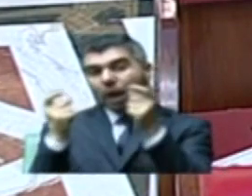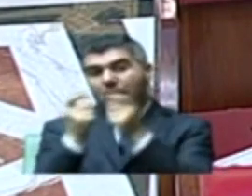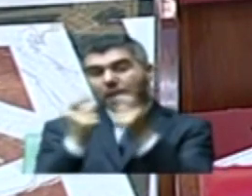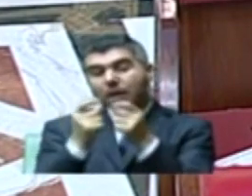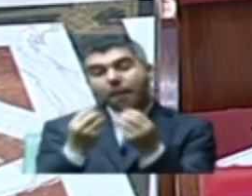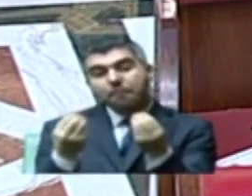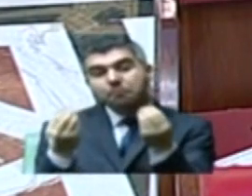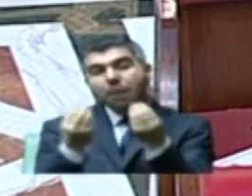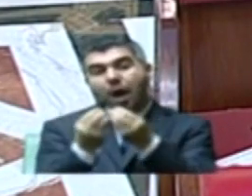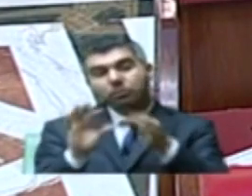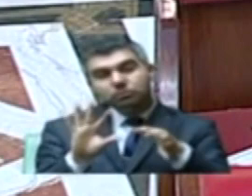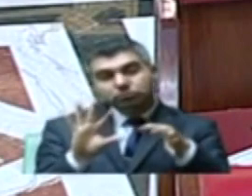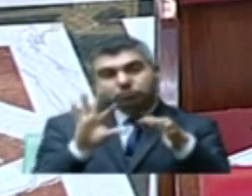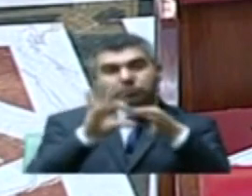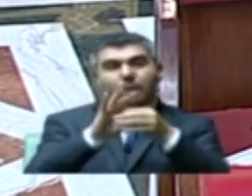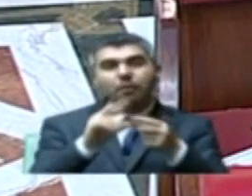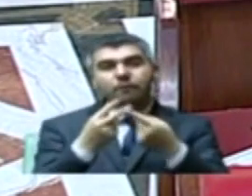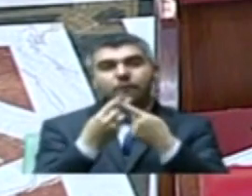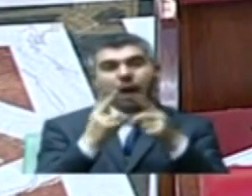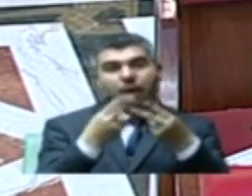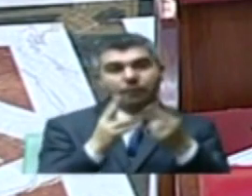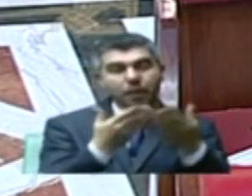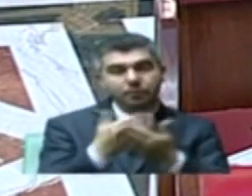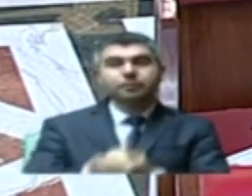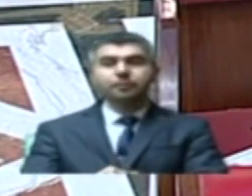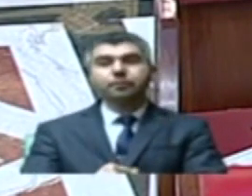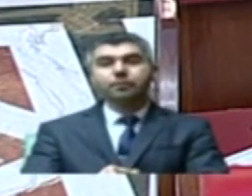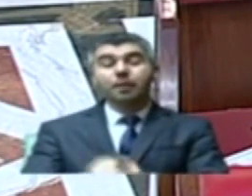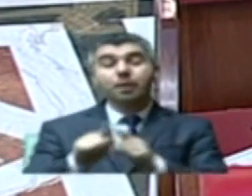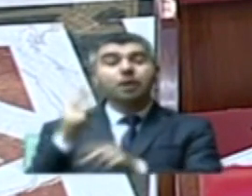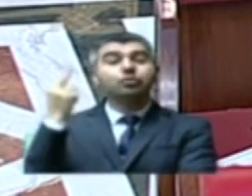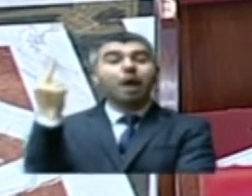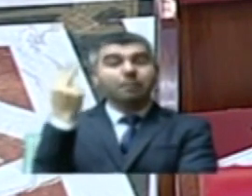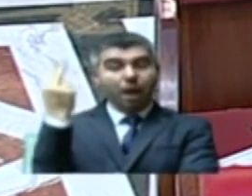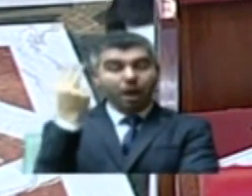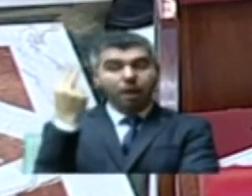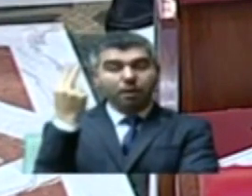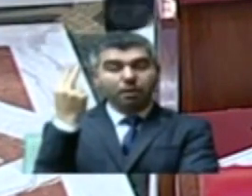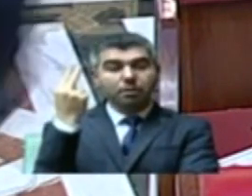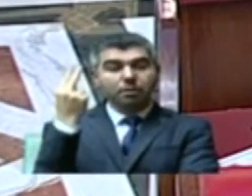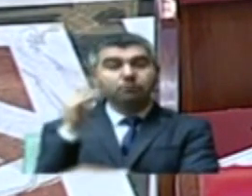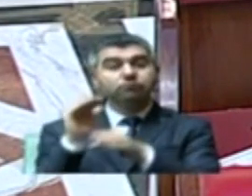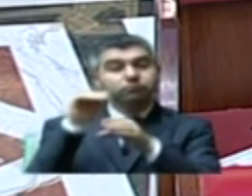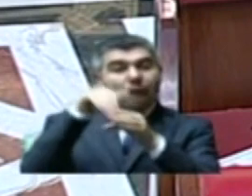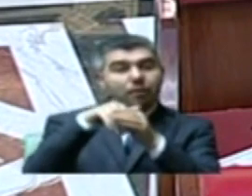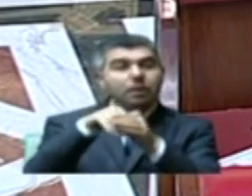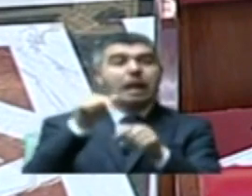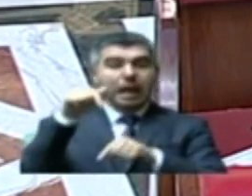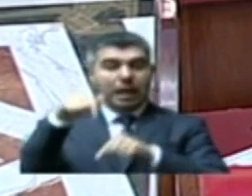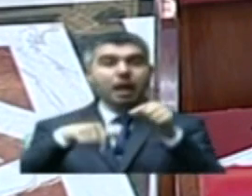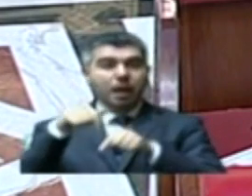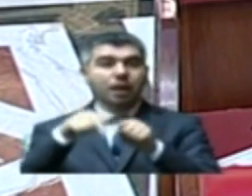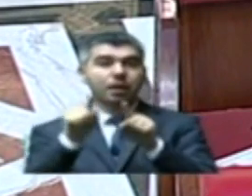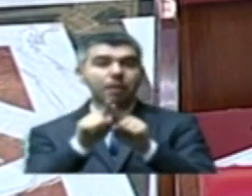معها تعاون قوي جدا، وكيفين نقول لك على انه الان في وسط الجامعات كاينه الوكالات ديال لانابيك باش